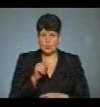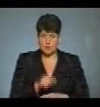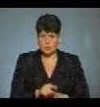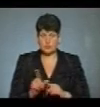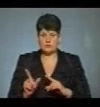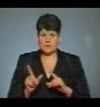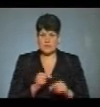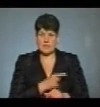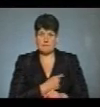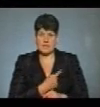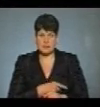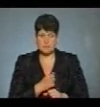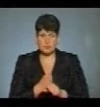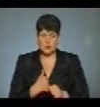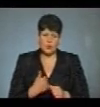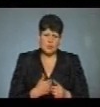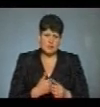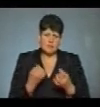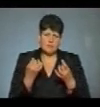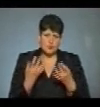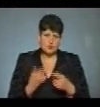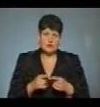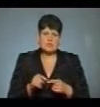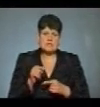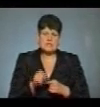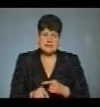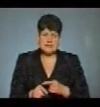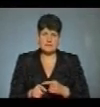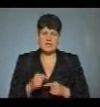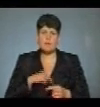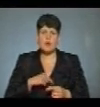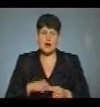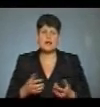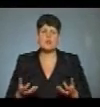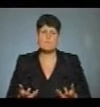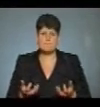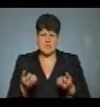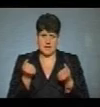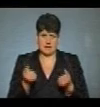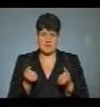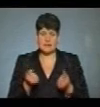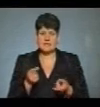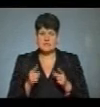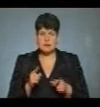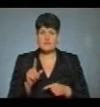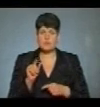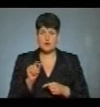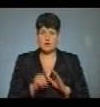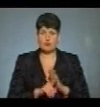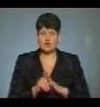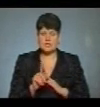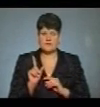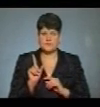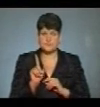добратися медикам до роботи. І ми хотіли просто цим навіть їх морально підтримати. Насправді, з понеділка почав